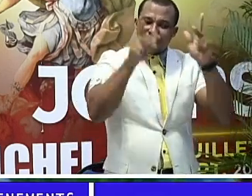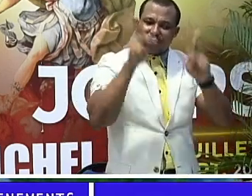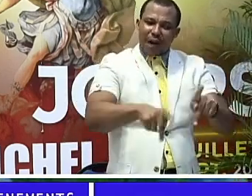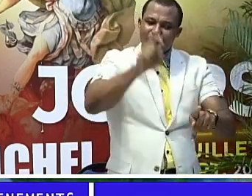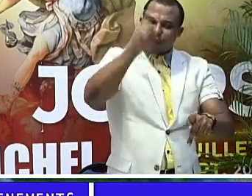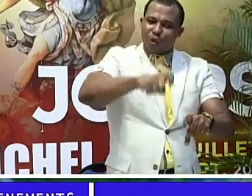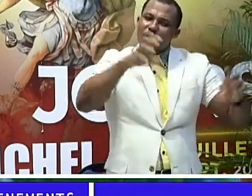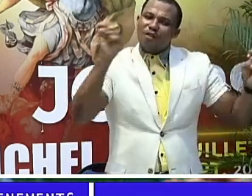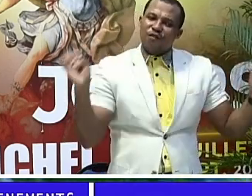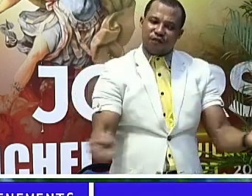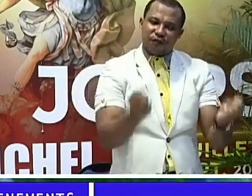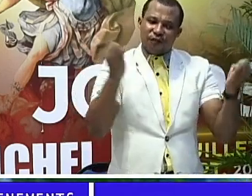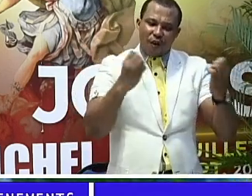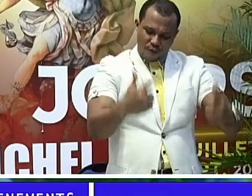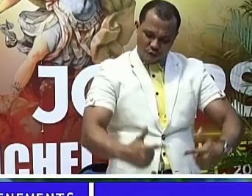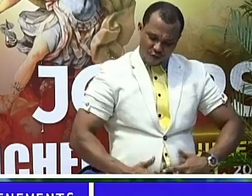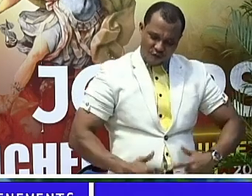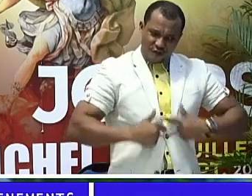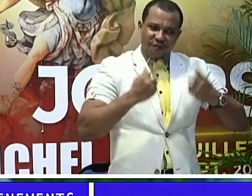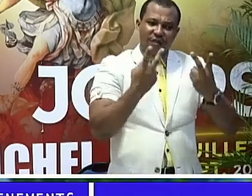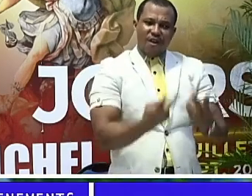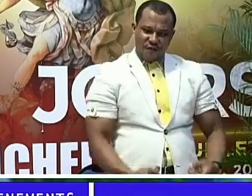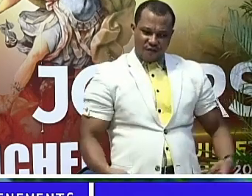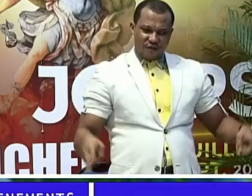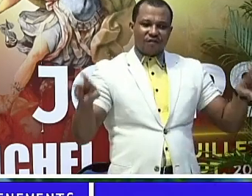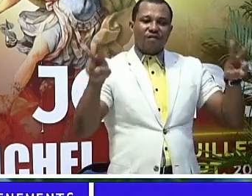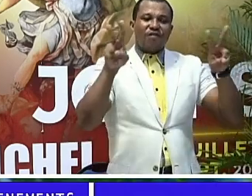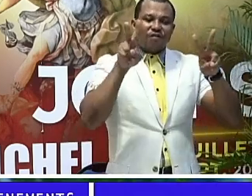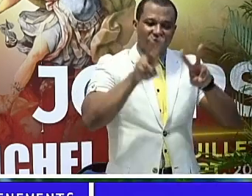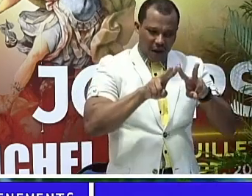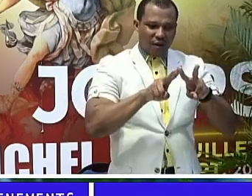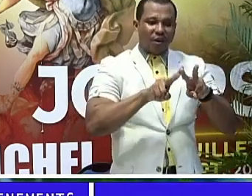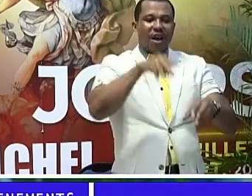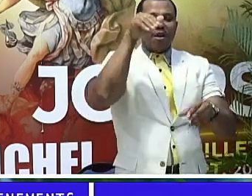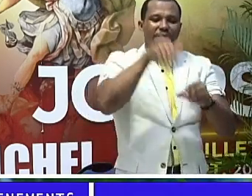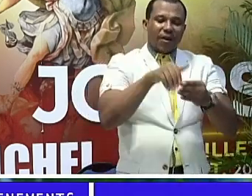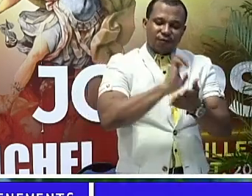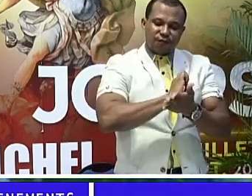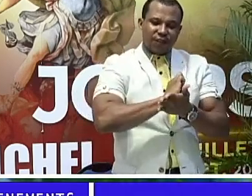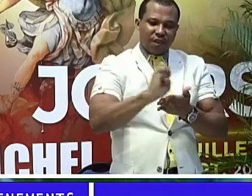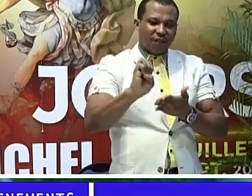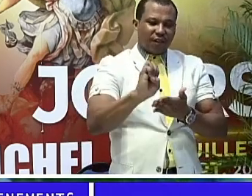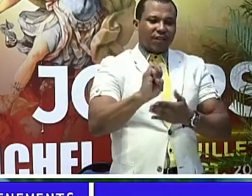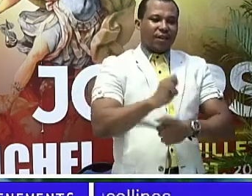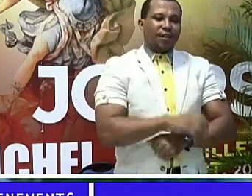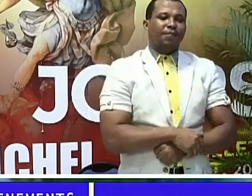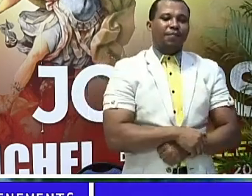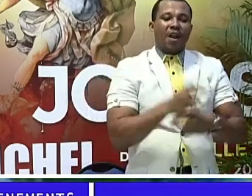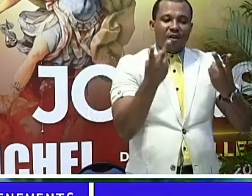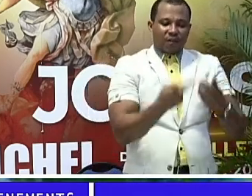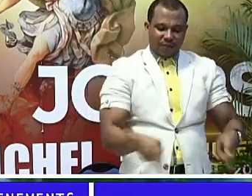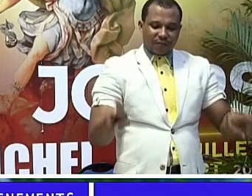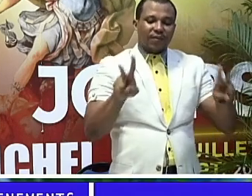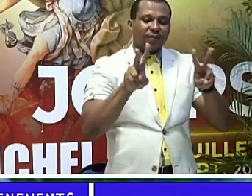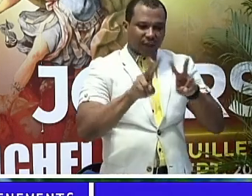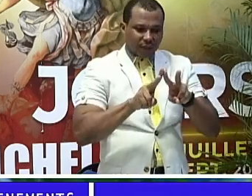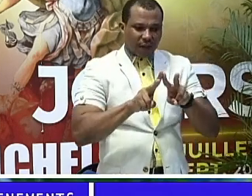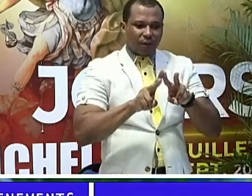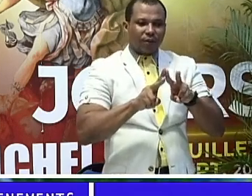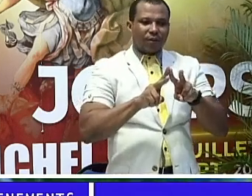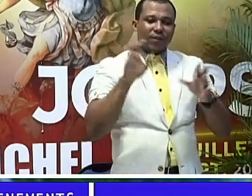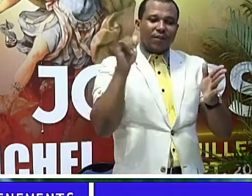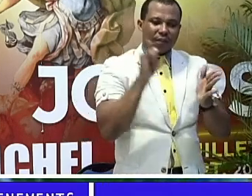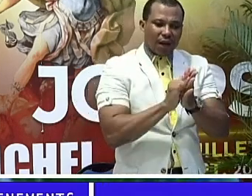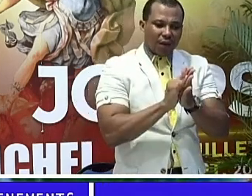vivre valeur qui sortit en dans l'évangile là. Et valeur ça, yo, frère Maxime, yo chita